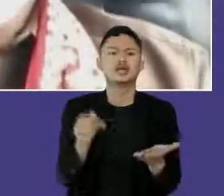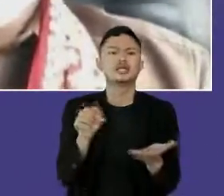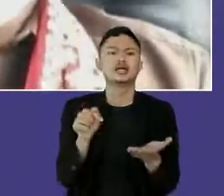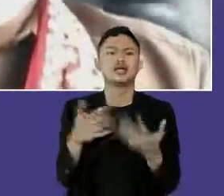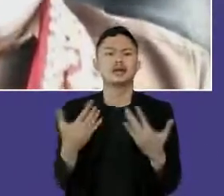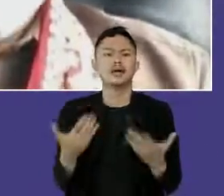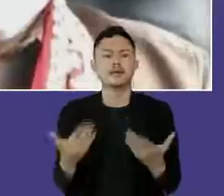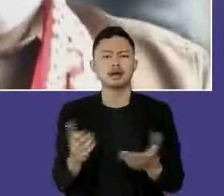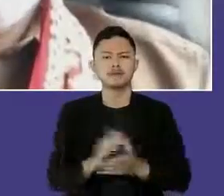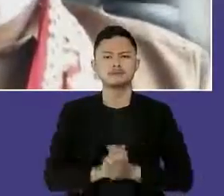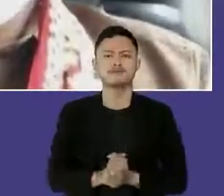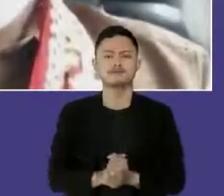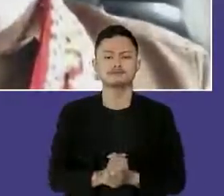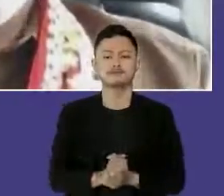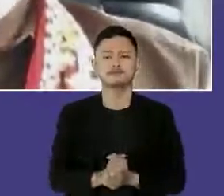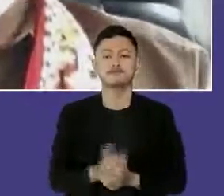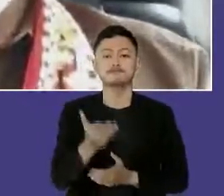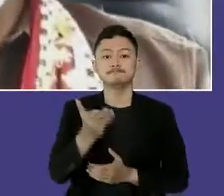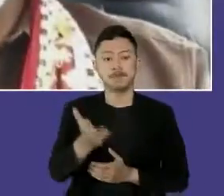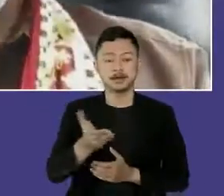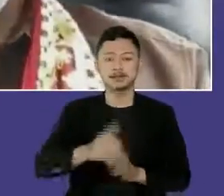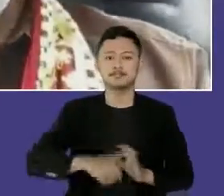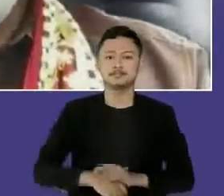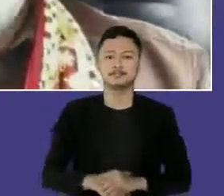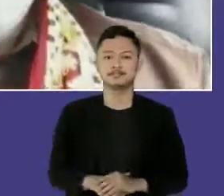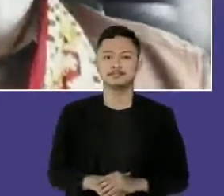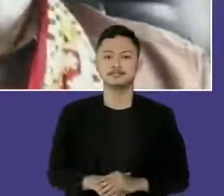pariwisata, Pak Sandiaga, silahkan.